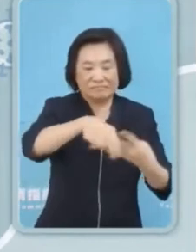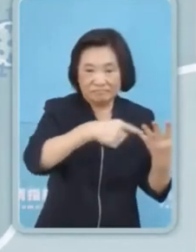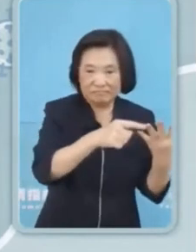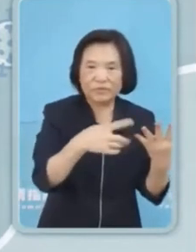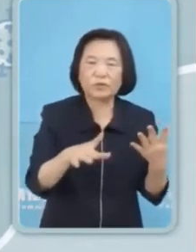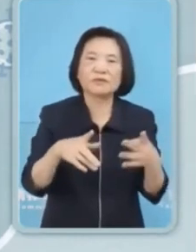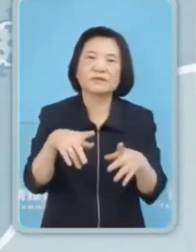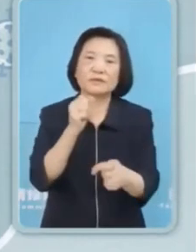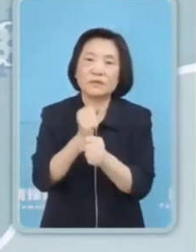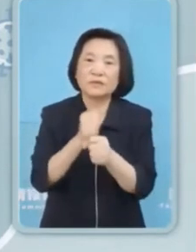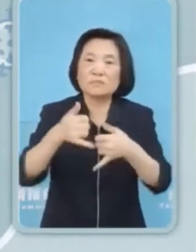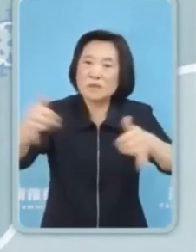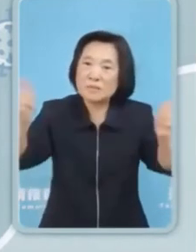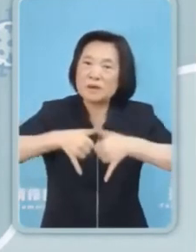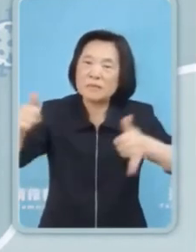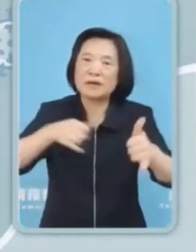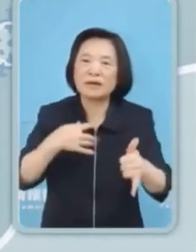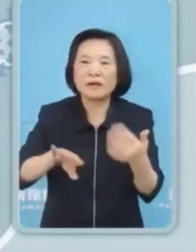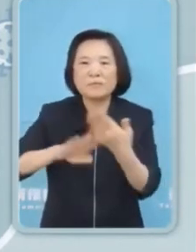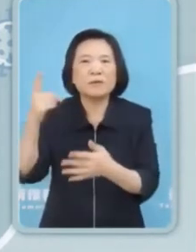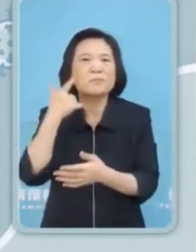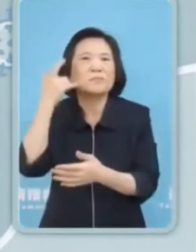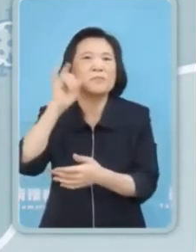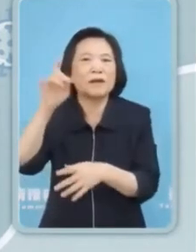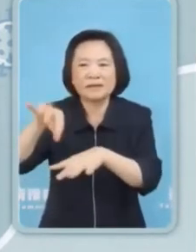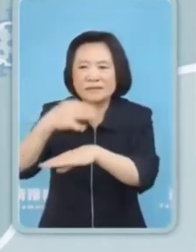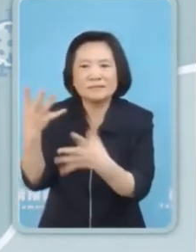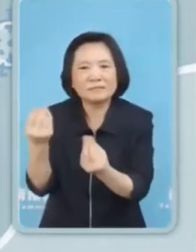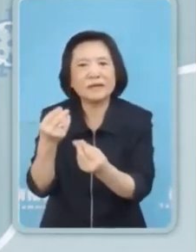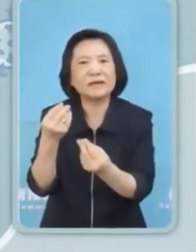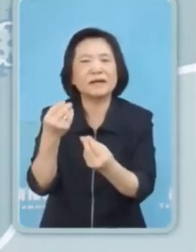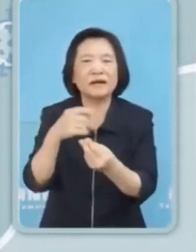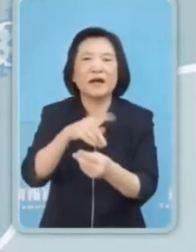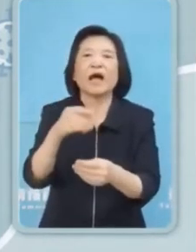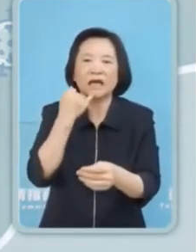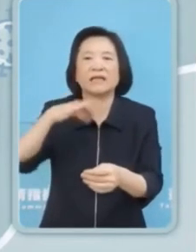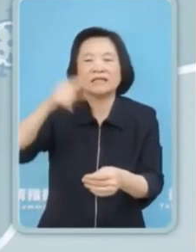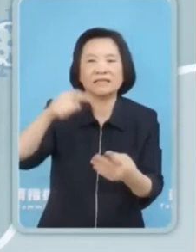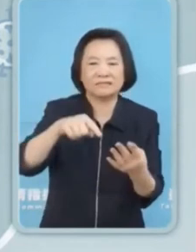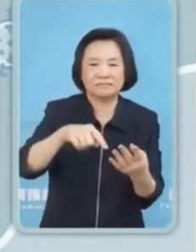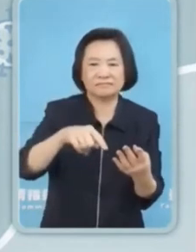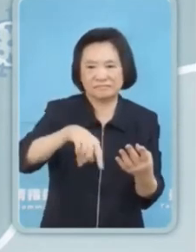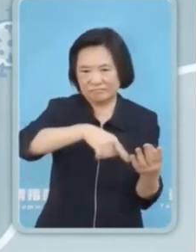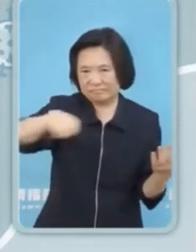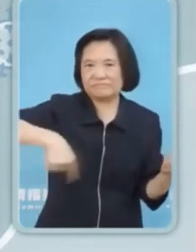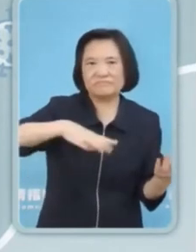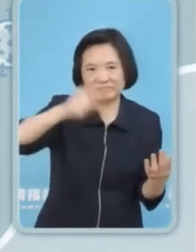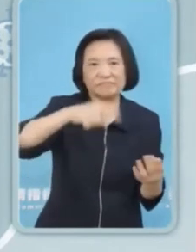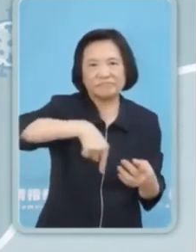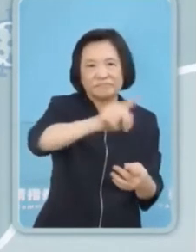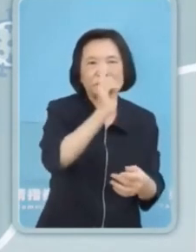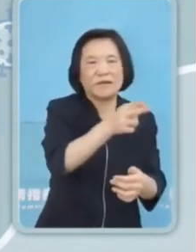婴中心所有人员疫苗有接种的话，就可以有接收1/2。不过要进出的